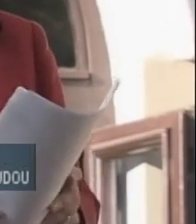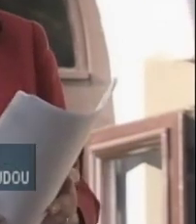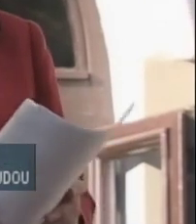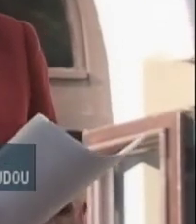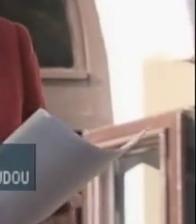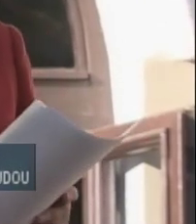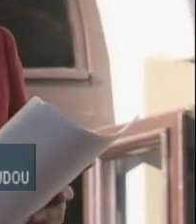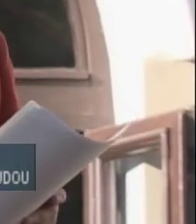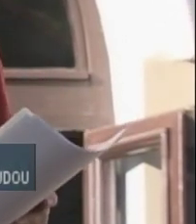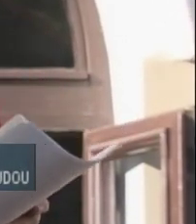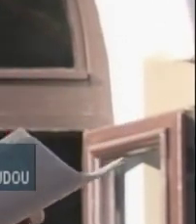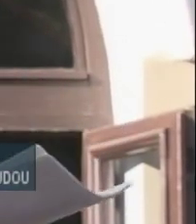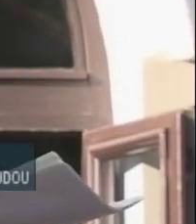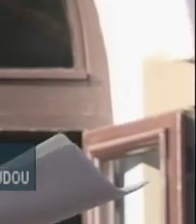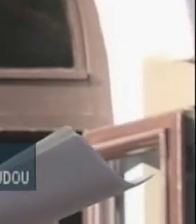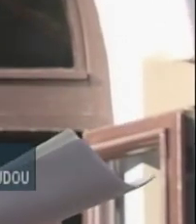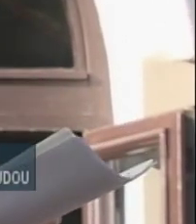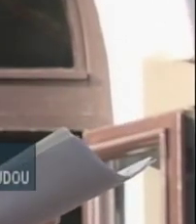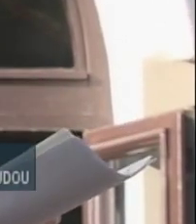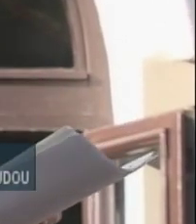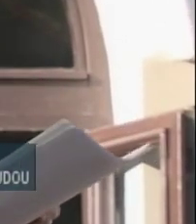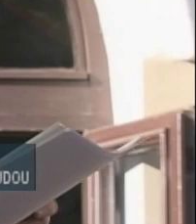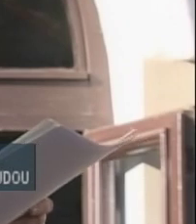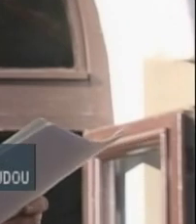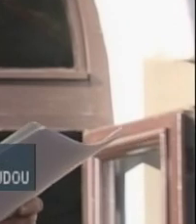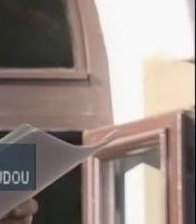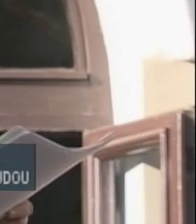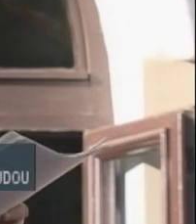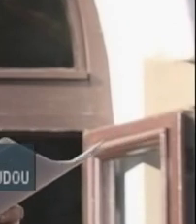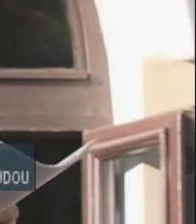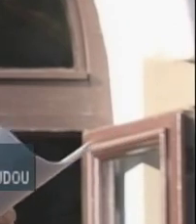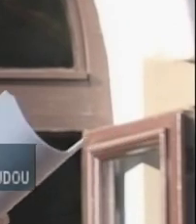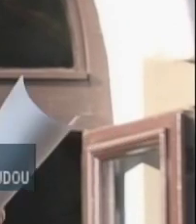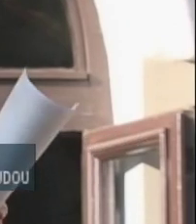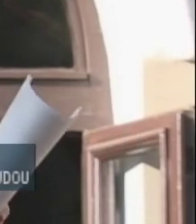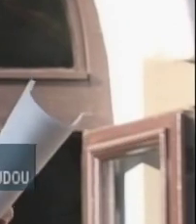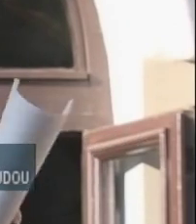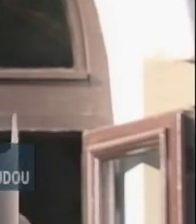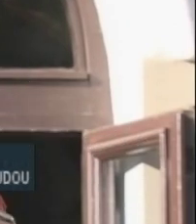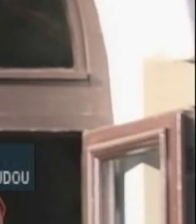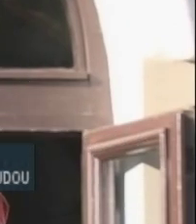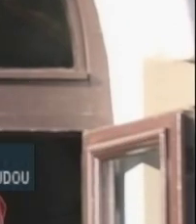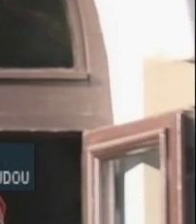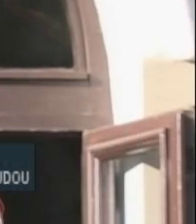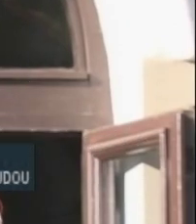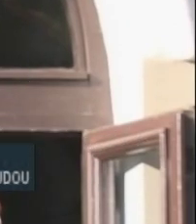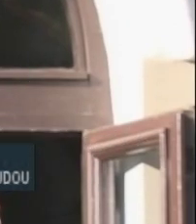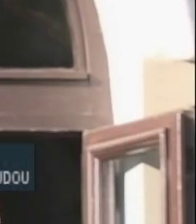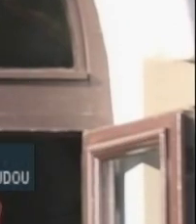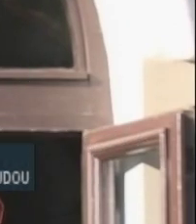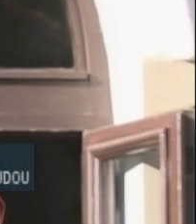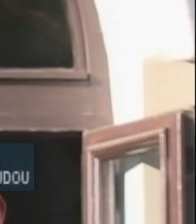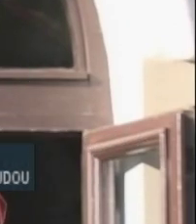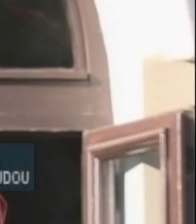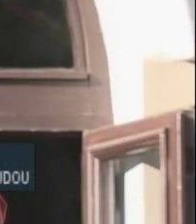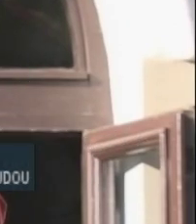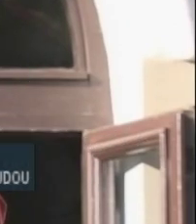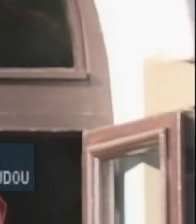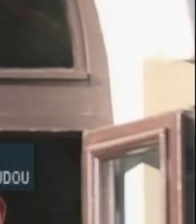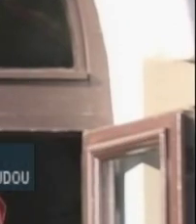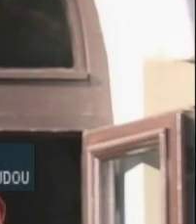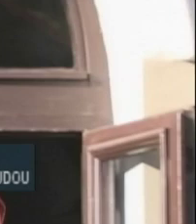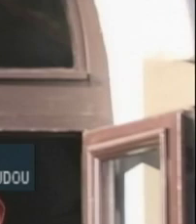станах баба. И не по-малко се развълнувах, когато бях избрана за президент